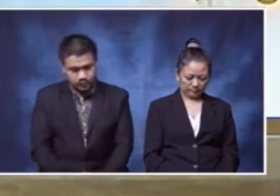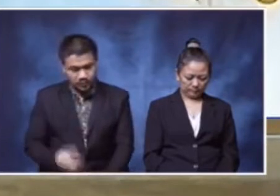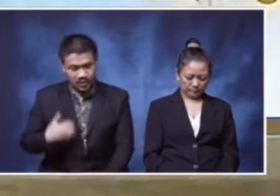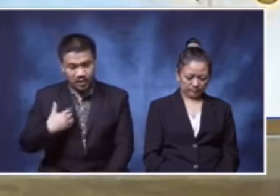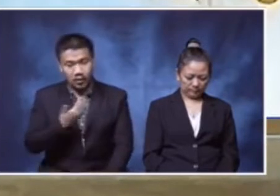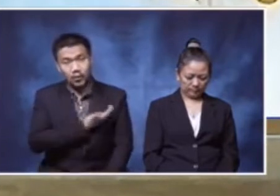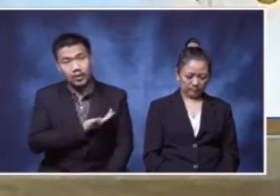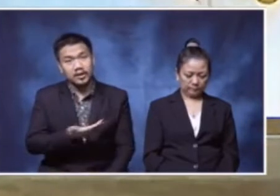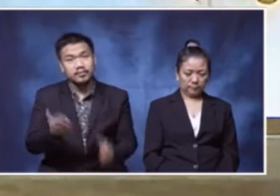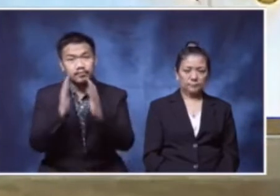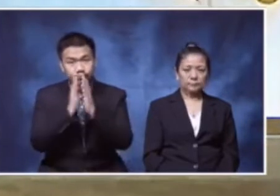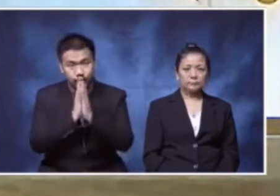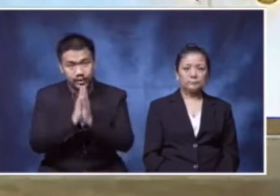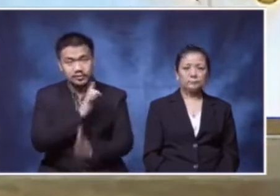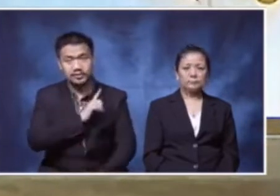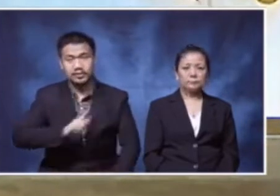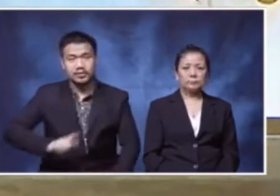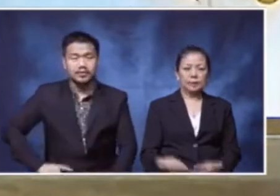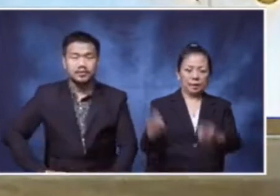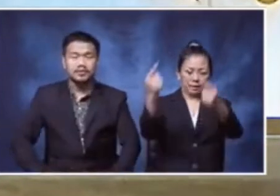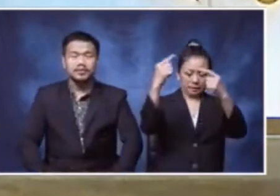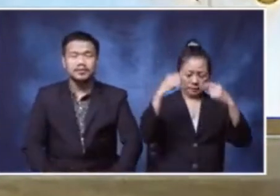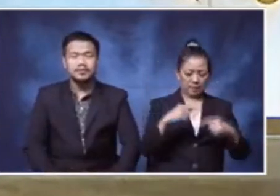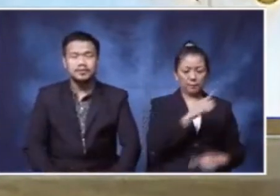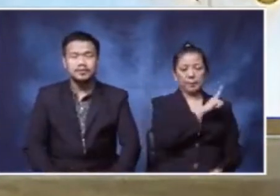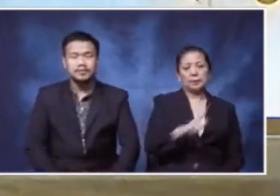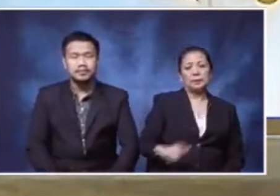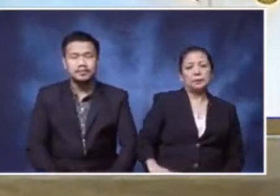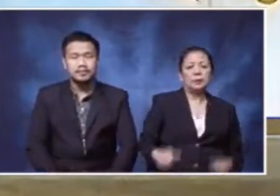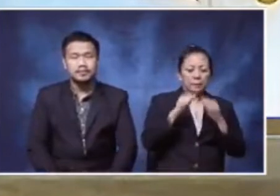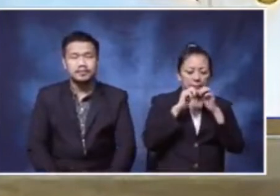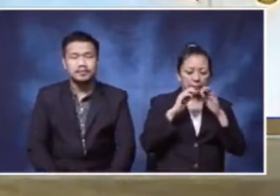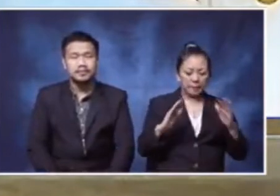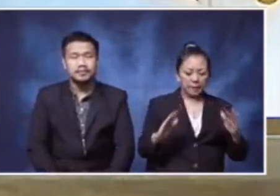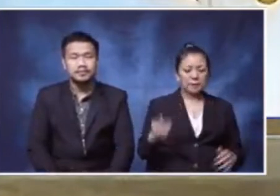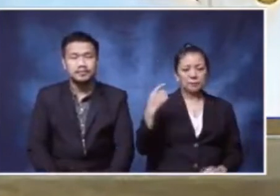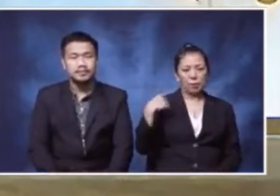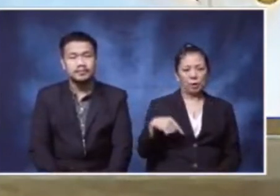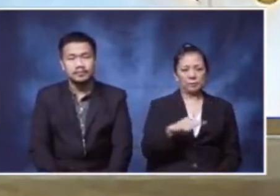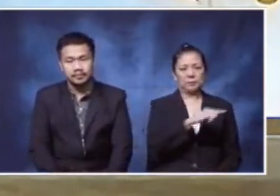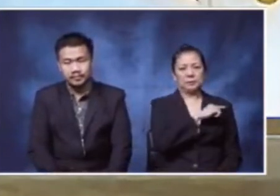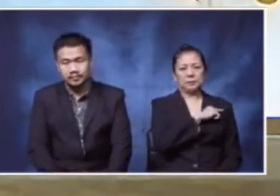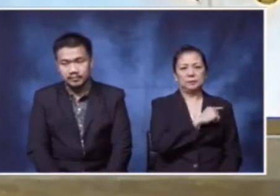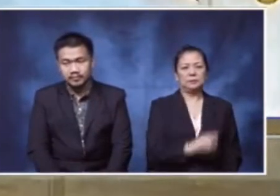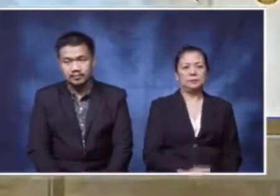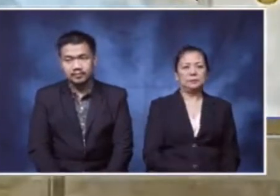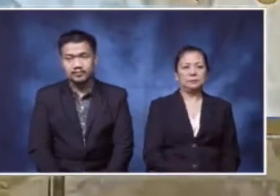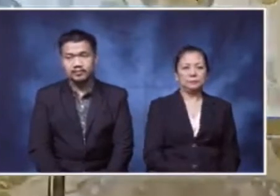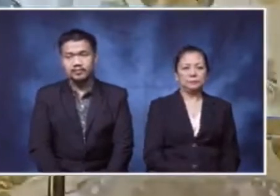Manalangin tayo sa Panginoon. Halina, Panginoon, pagpalain kami.